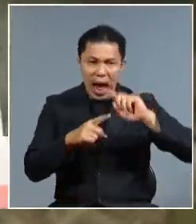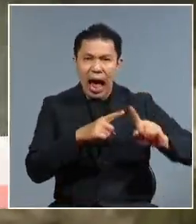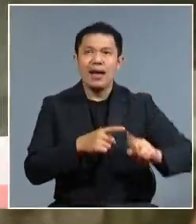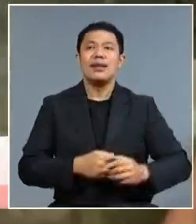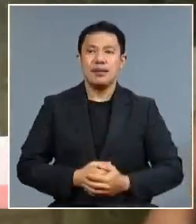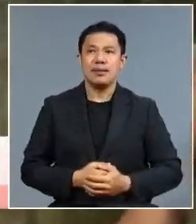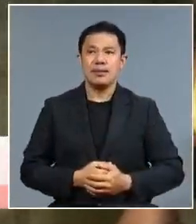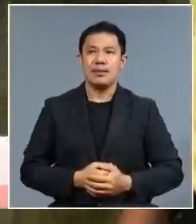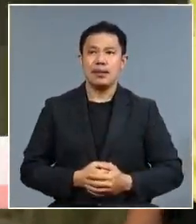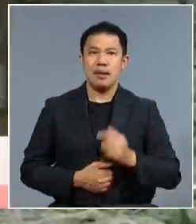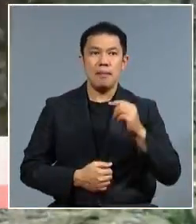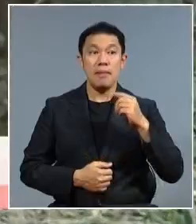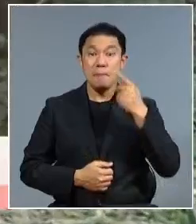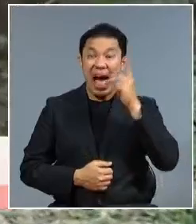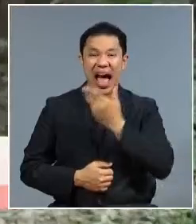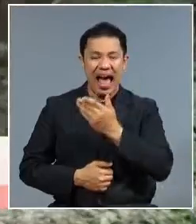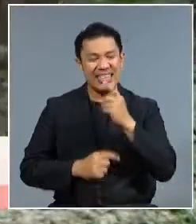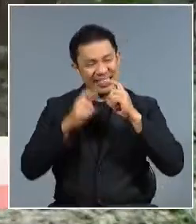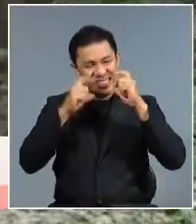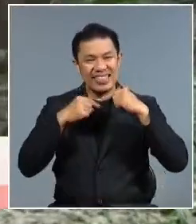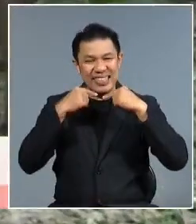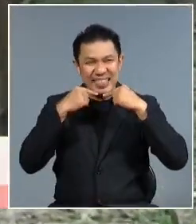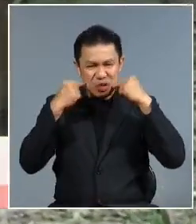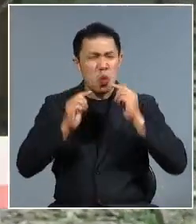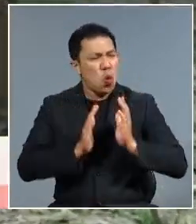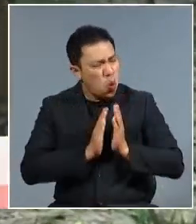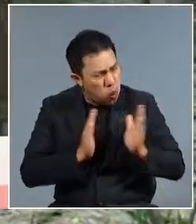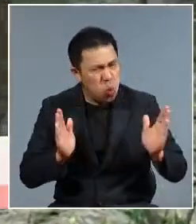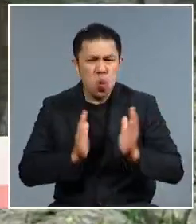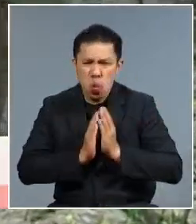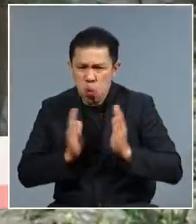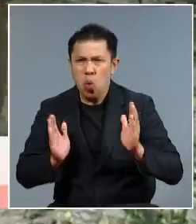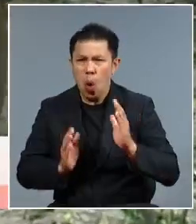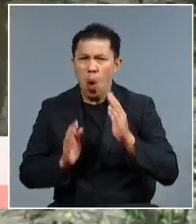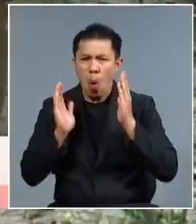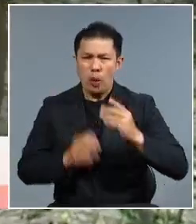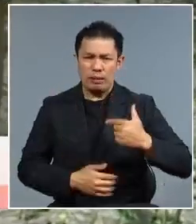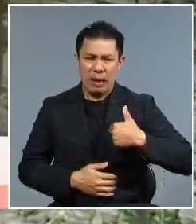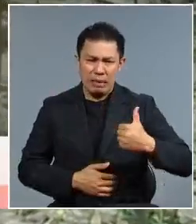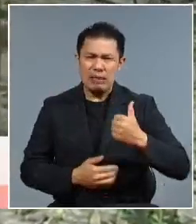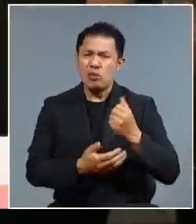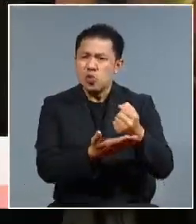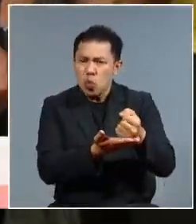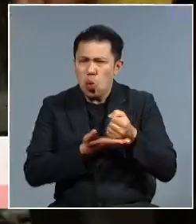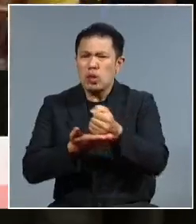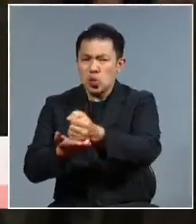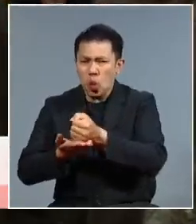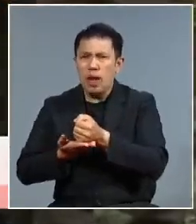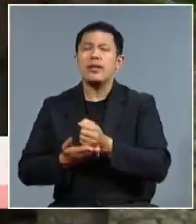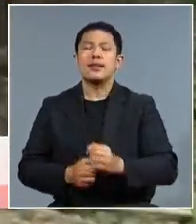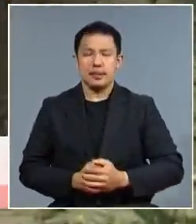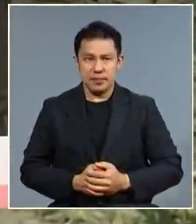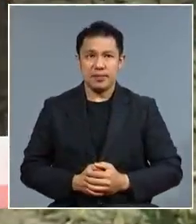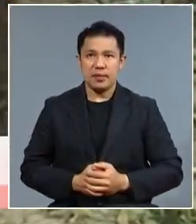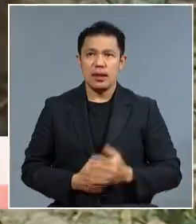ะที่ป้าแกนเองก็มีสีหน้ายิ้มแย้มนะครับพร้อมกับบอกว่าขอบคุณจริงๆสำหรับผู้ที่มีใจกุศลผู้ใจบุญ